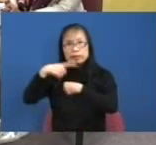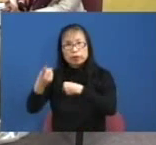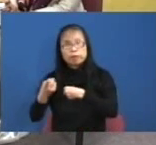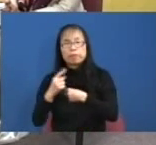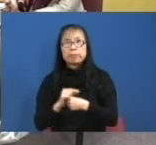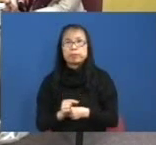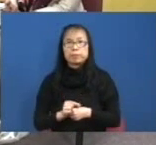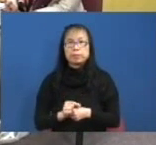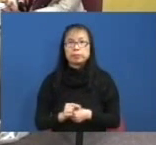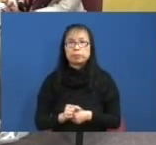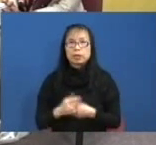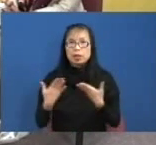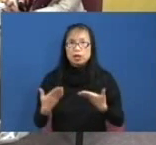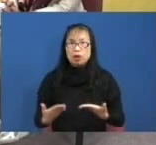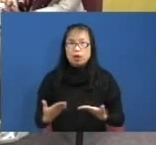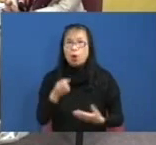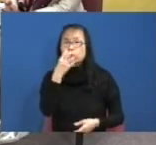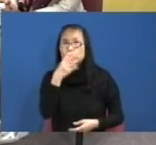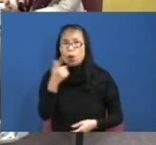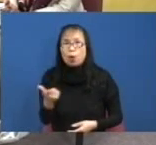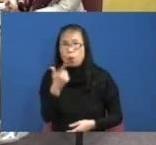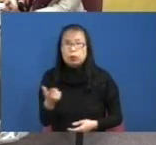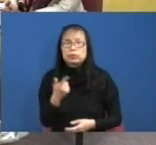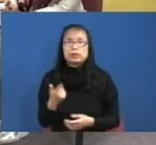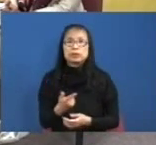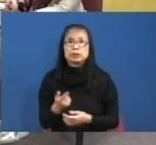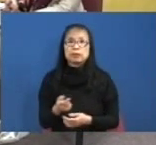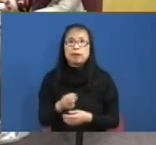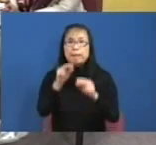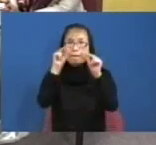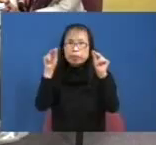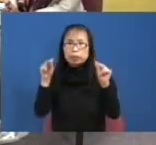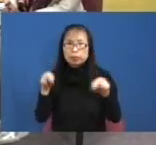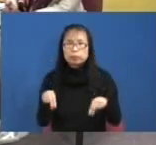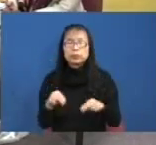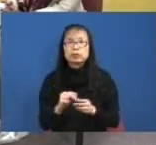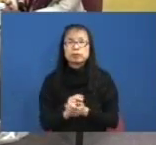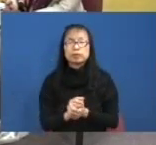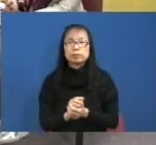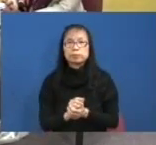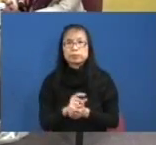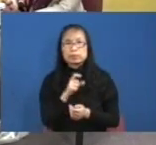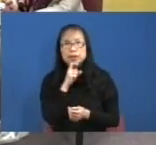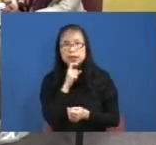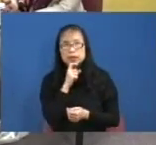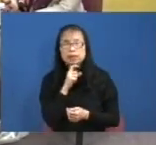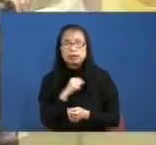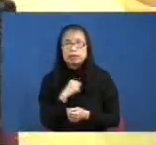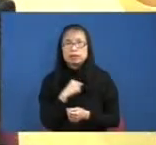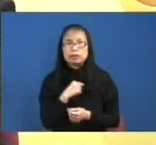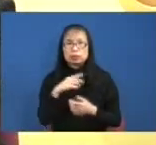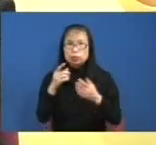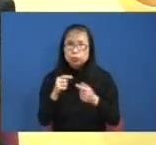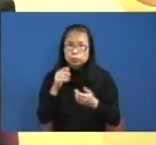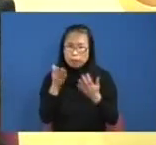是、而家我哋好多嗰啲行業性嘅問題咧，係、 嗯、 要其實要逐步處理